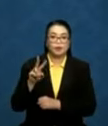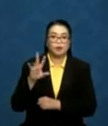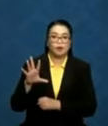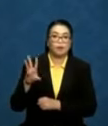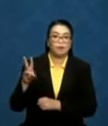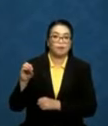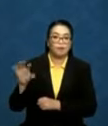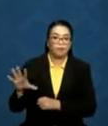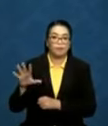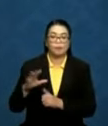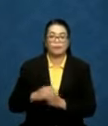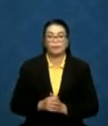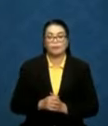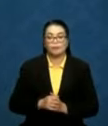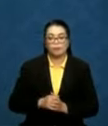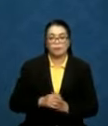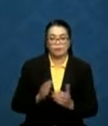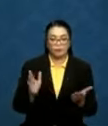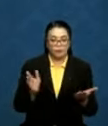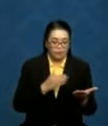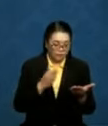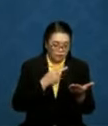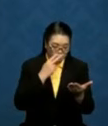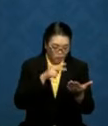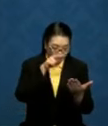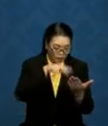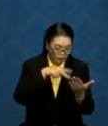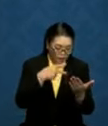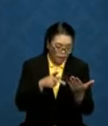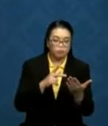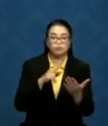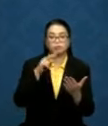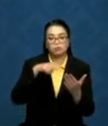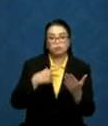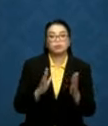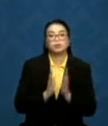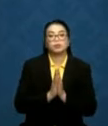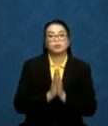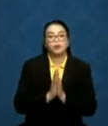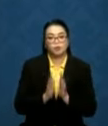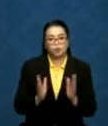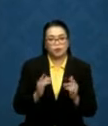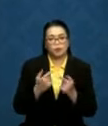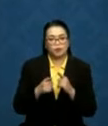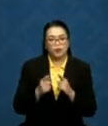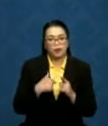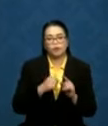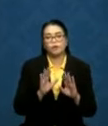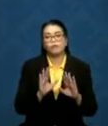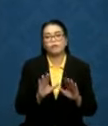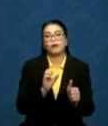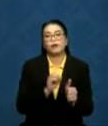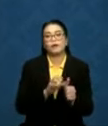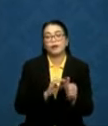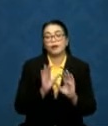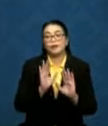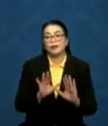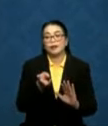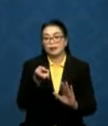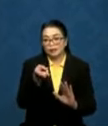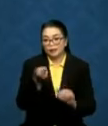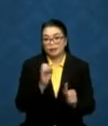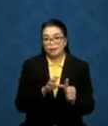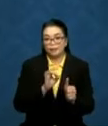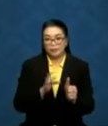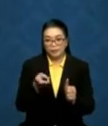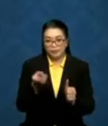ประธานครับได้อ่านดูแล้วก็ขอบคุณแต่อยากมีข้อฝากข้อเสนอ